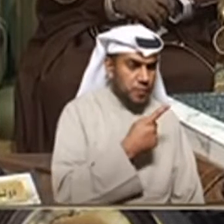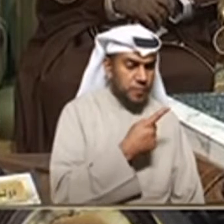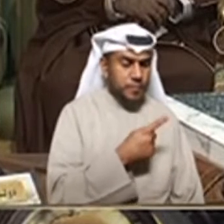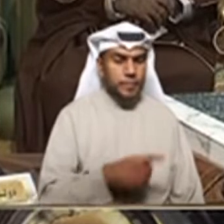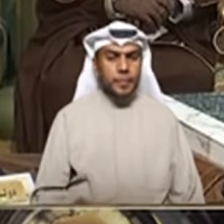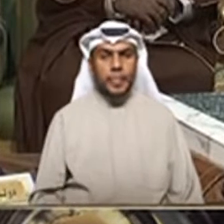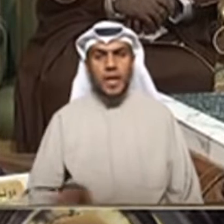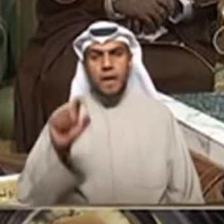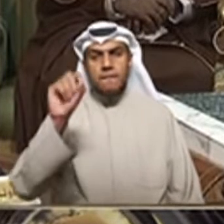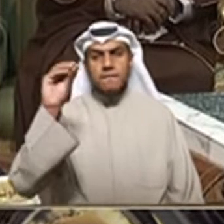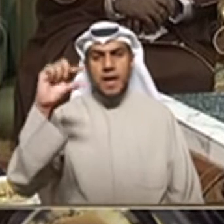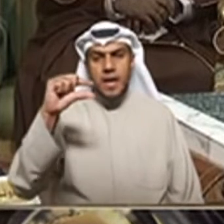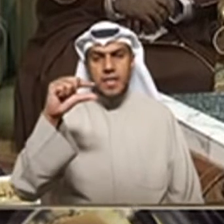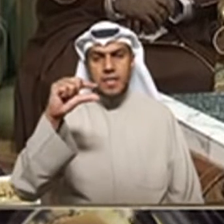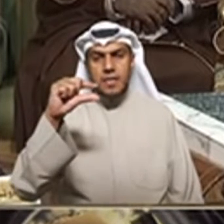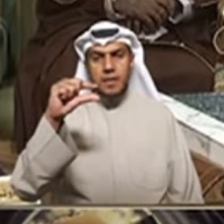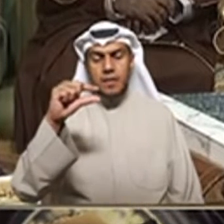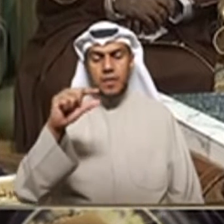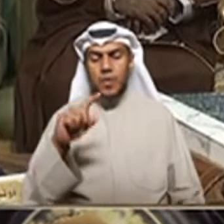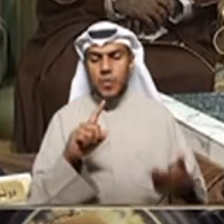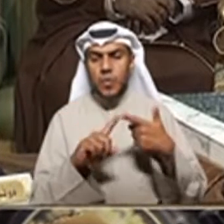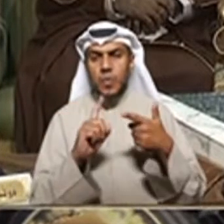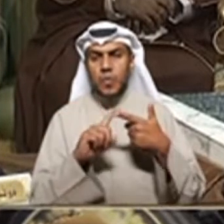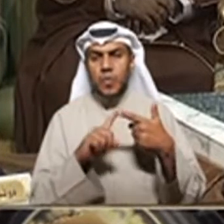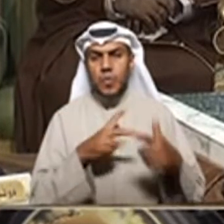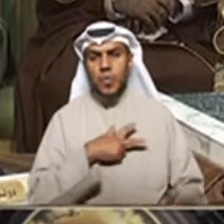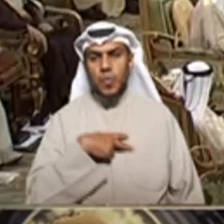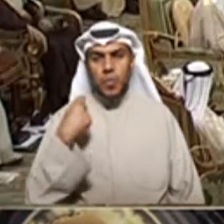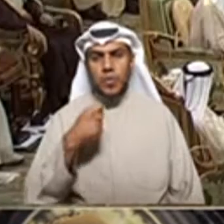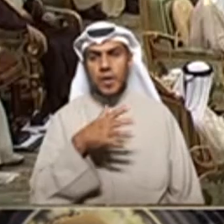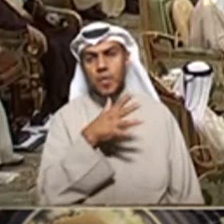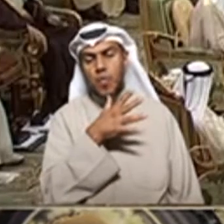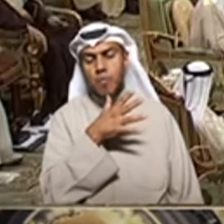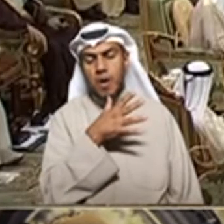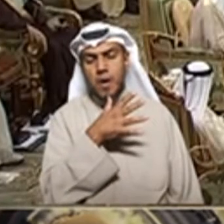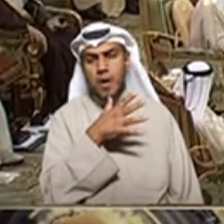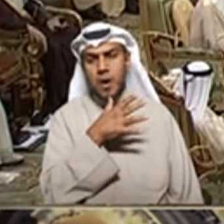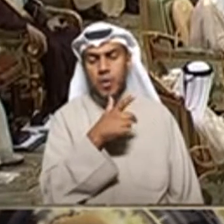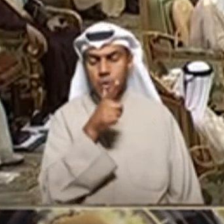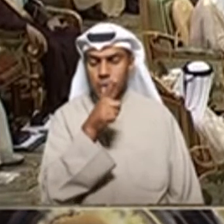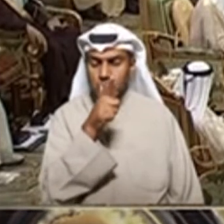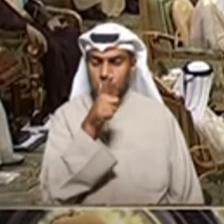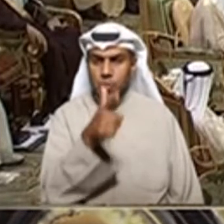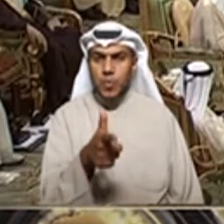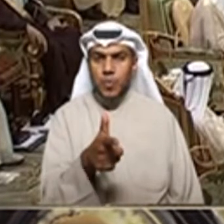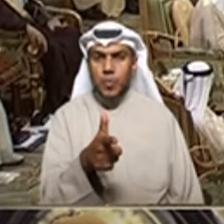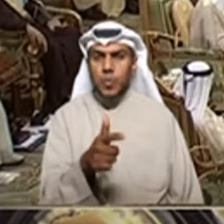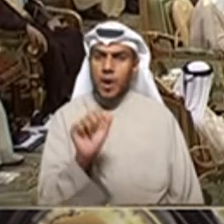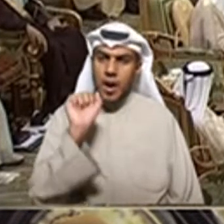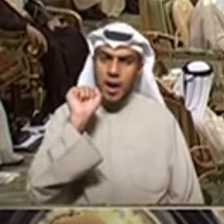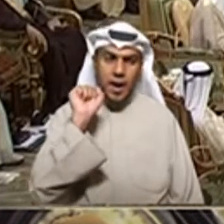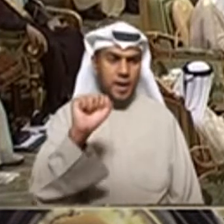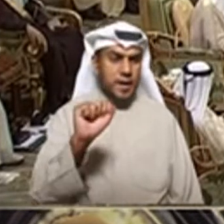سعيد نائب رئيس الوزراء لشؤون مجلس الوزراء في سلطنة عمان أشاد بكلمة ارتجالية